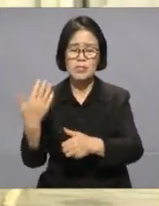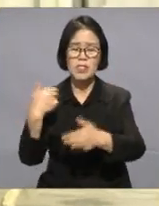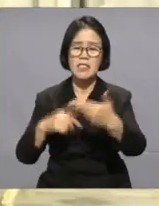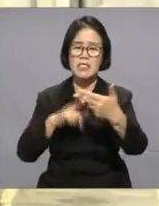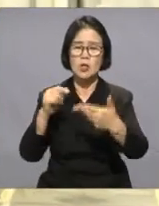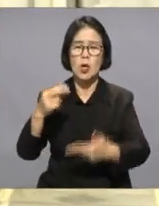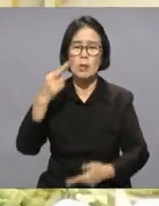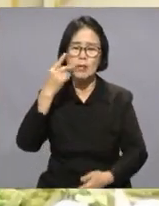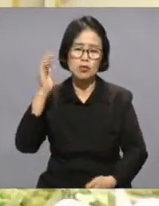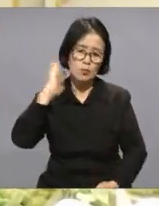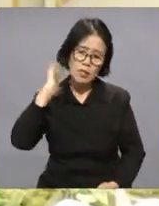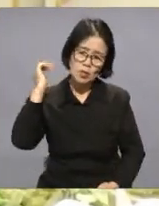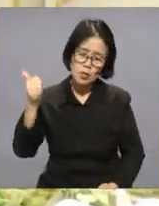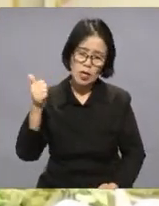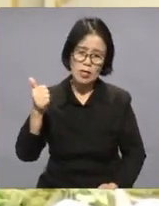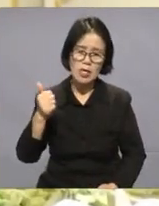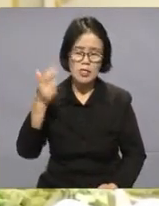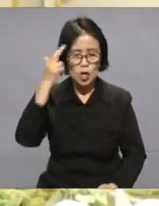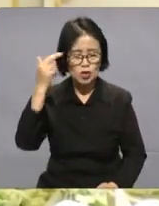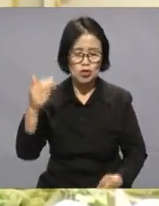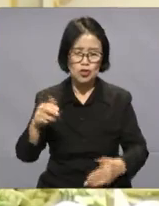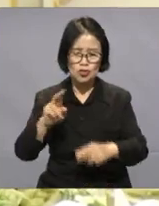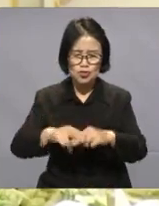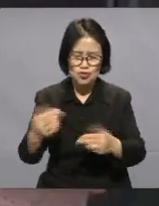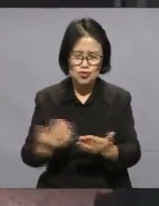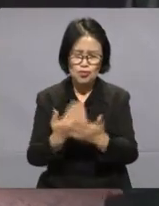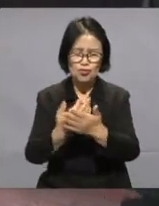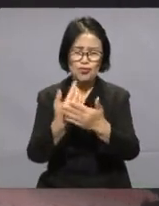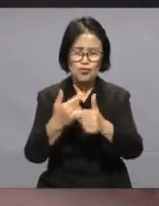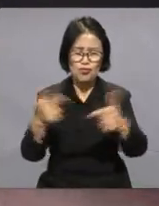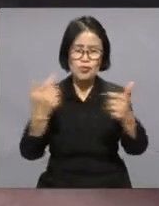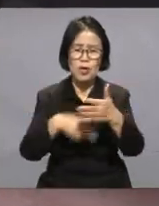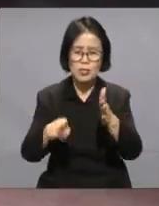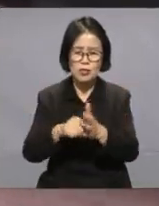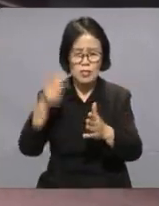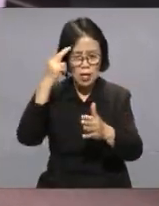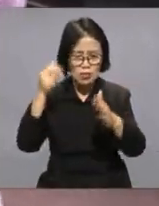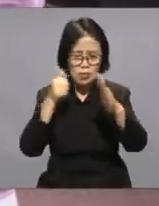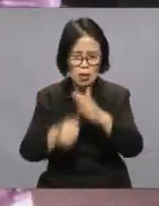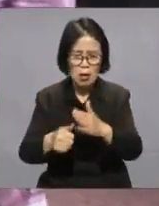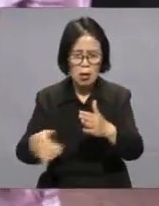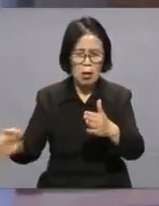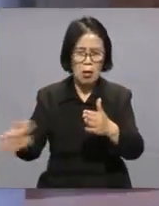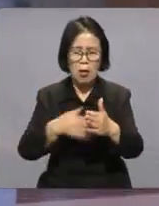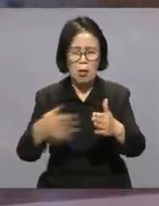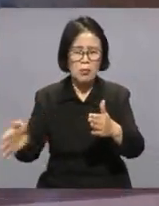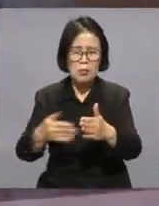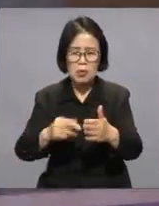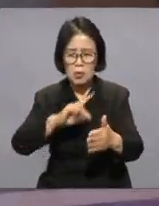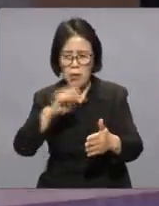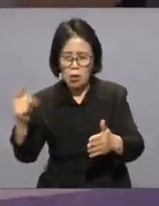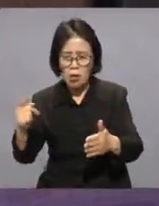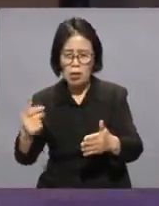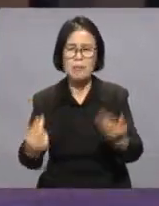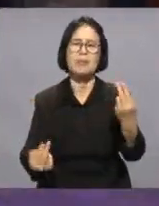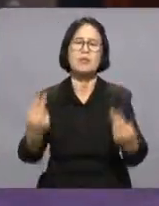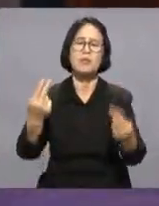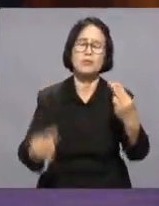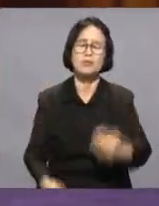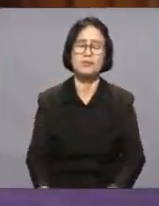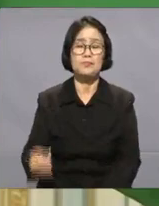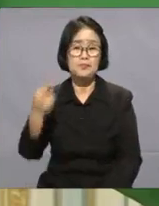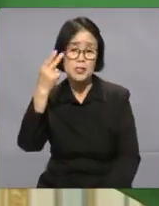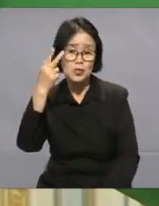미국 바이든 대통령이 석유 증산을 논의하기 위해 사우디를 찾았다가 빈손으로 돌아간 것과 비교됩니다.